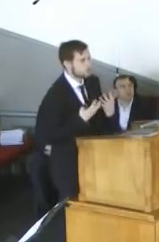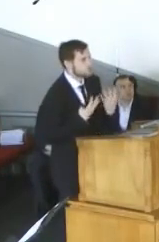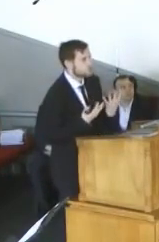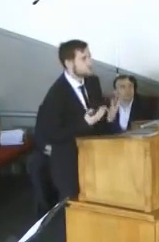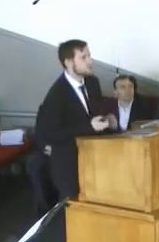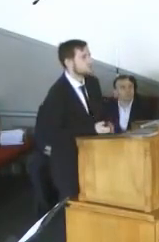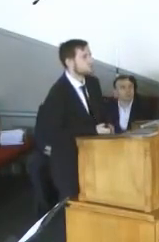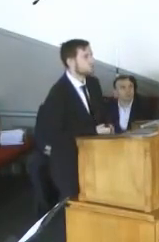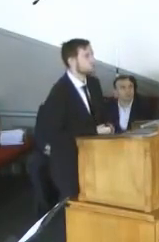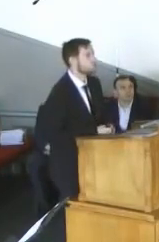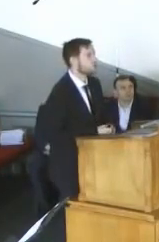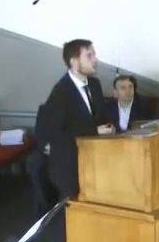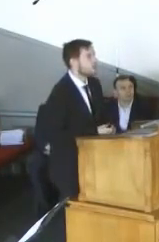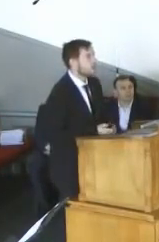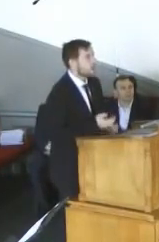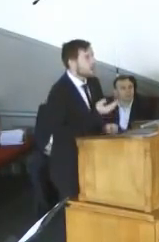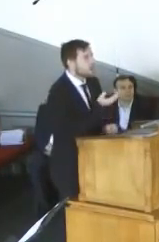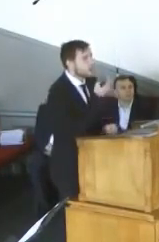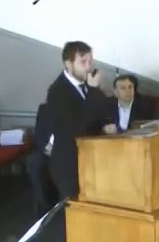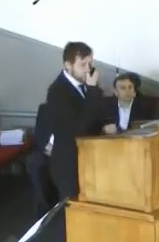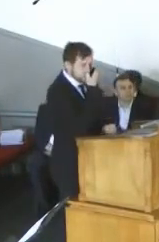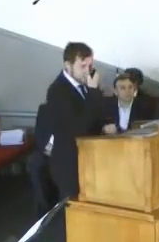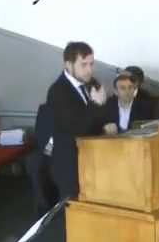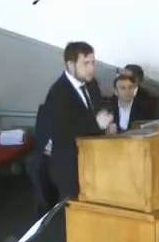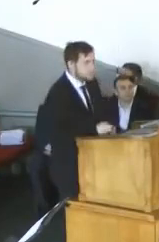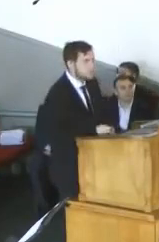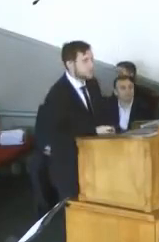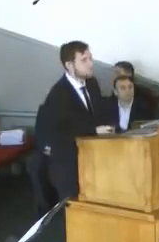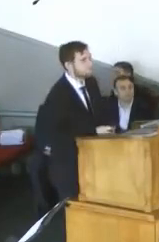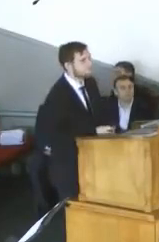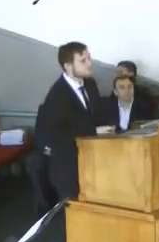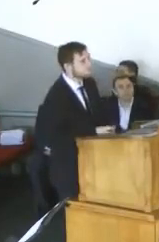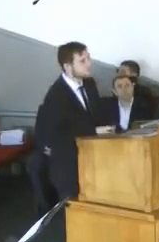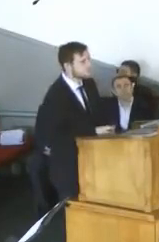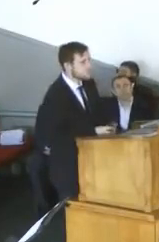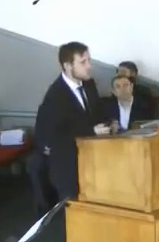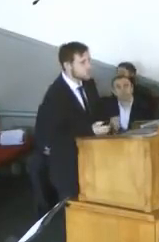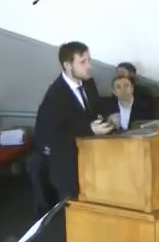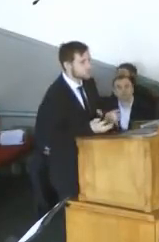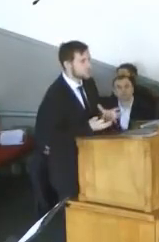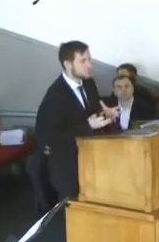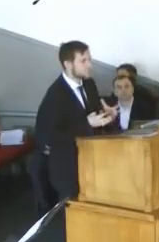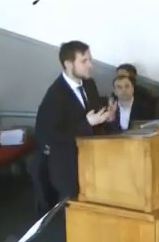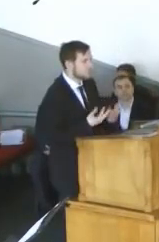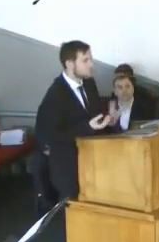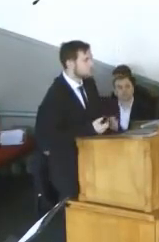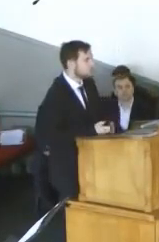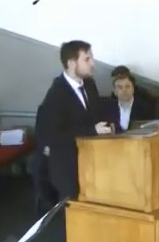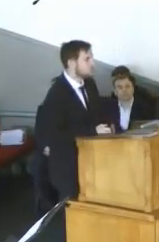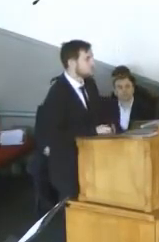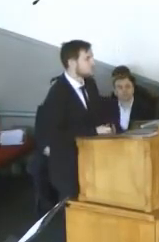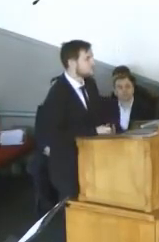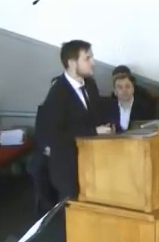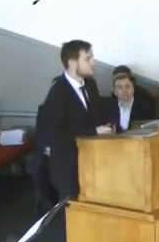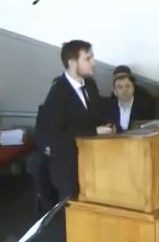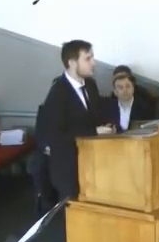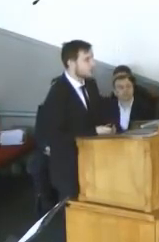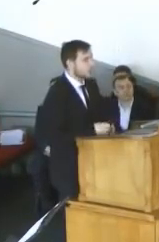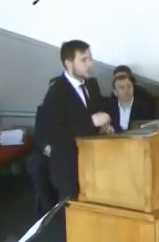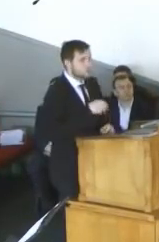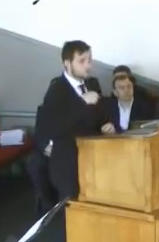таке особливе свідоцтво. І ось ця Євангелія, вона, знаєте, така особлива через те,